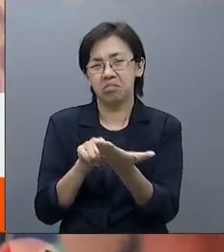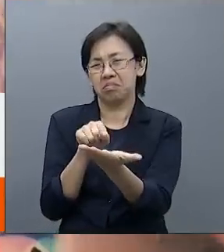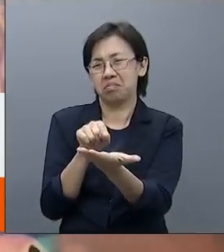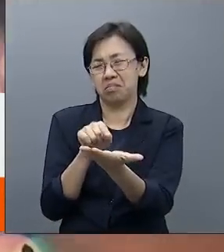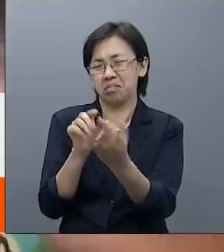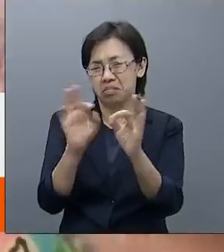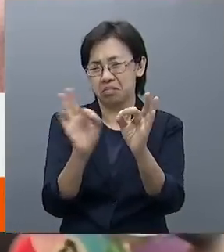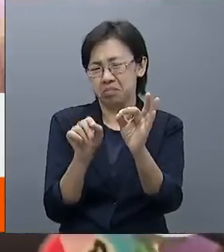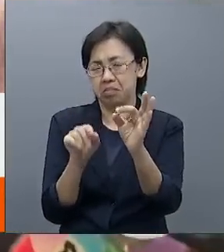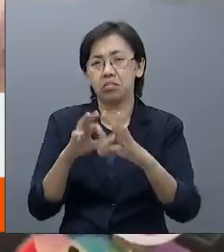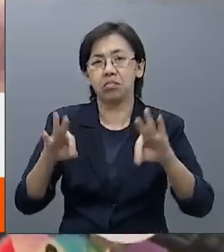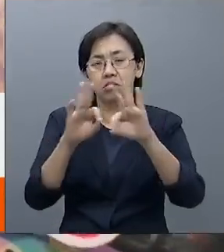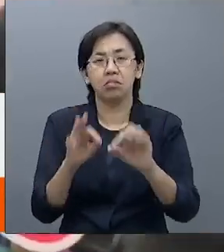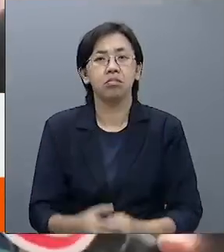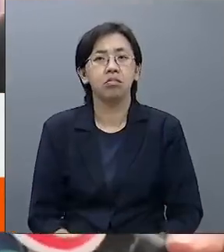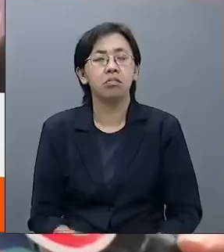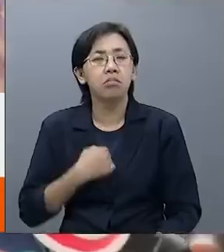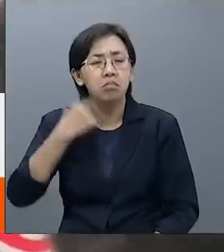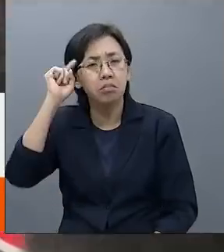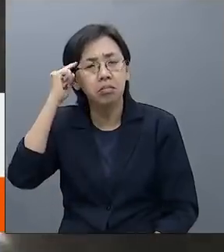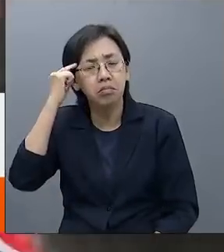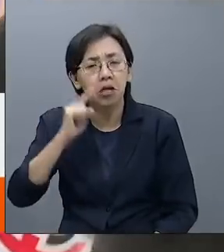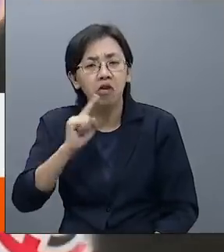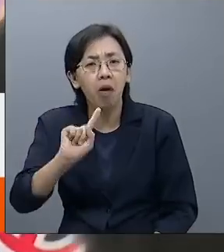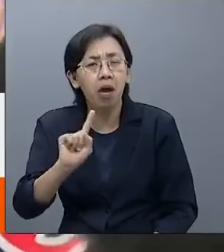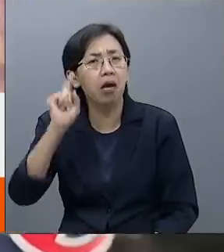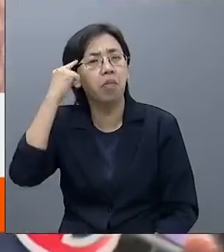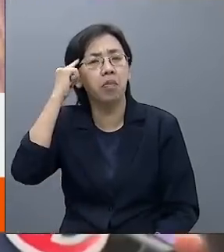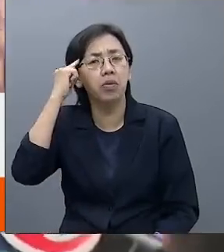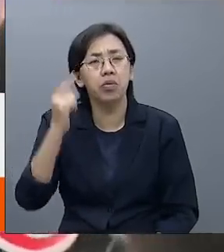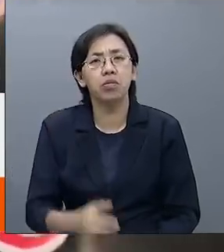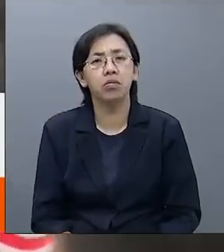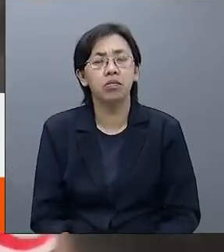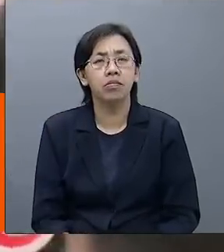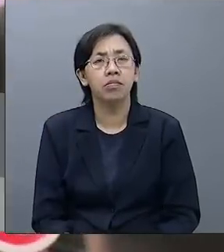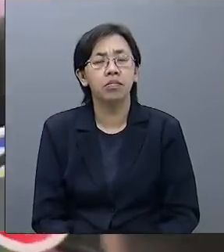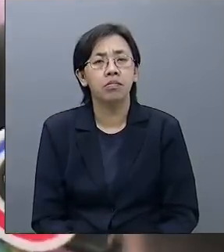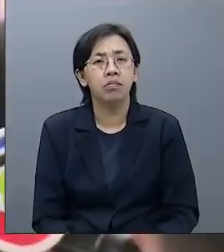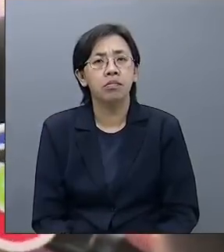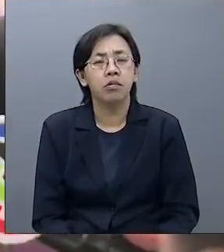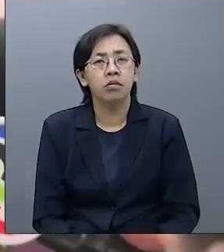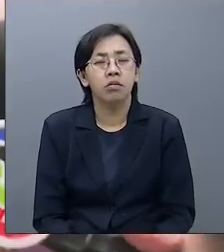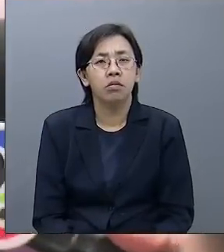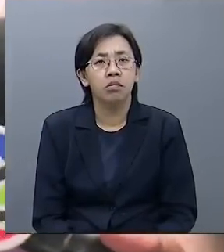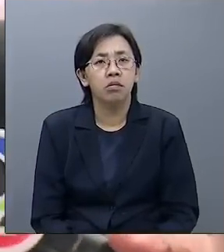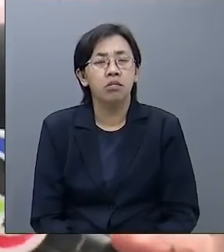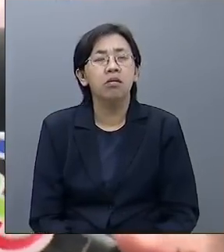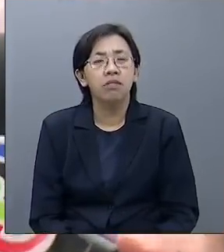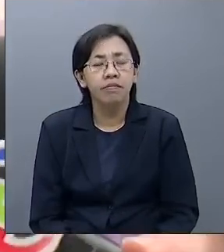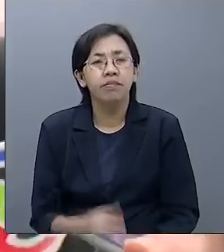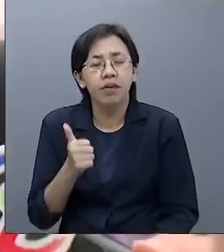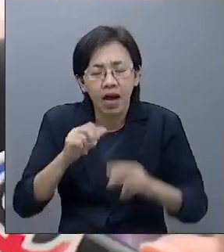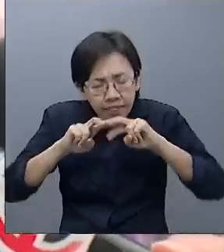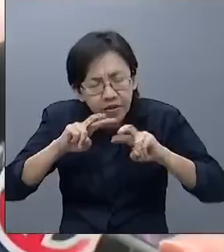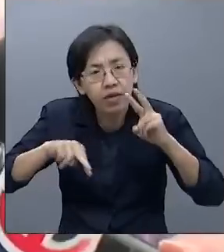ช่ซึ่งผมไม่รู้ว่าเขายื่นว่าไงผมไม่รู้อันเนี้ยไม่เคยเห็น คือยื่นหลายประเด็นได้ใช่ไหมอาจารย ์ได้ แต่เป็นนาทีเดียว